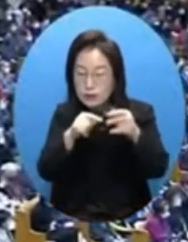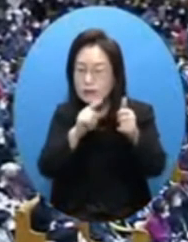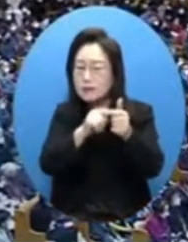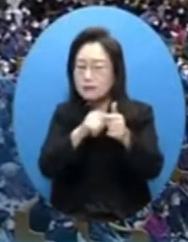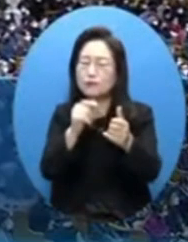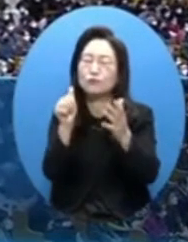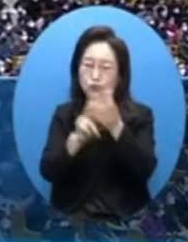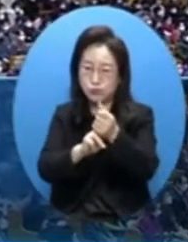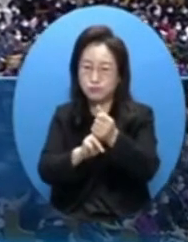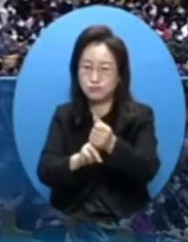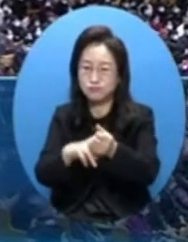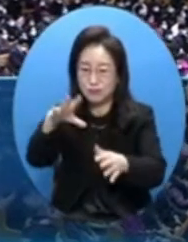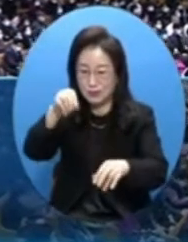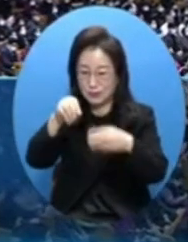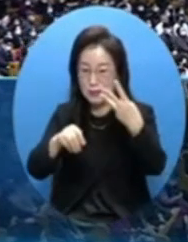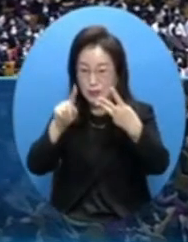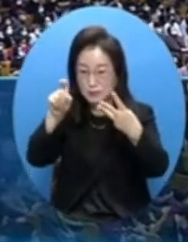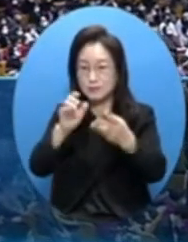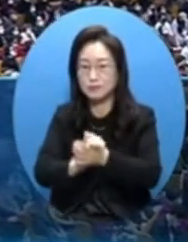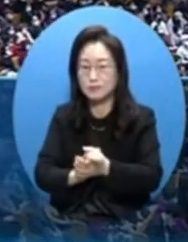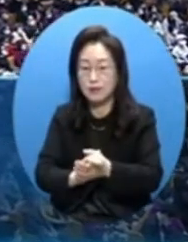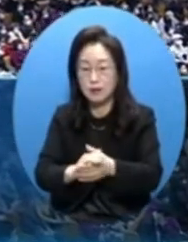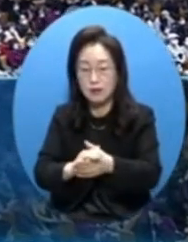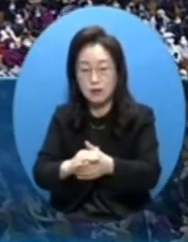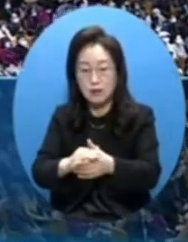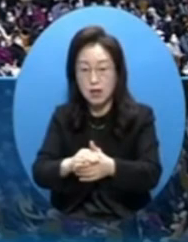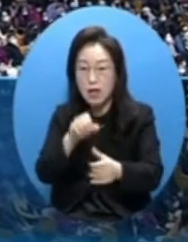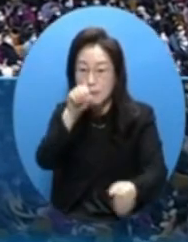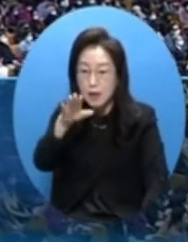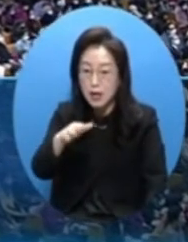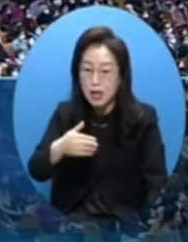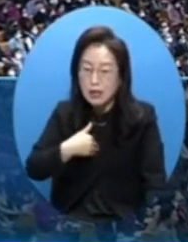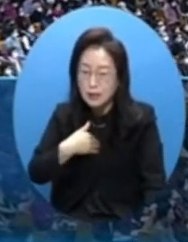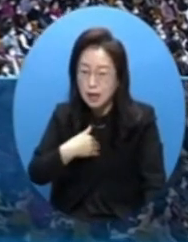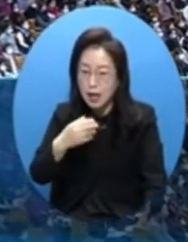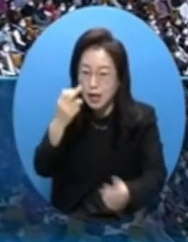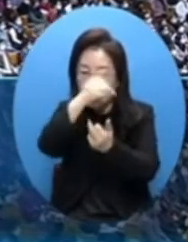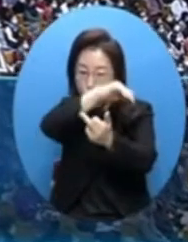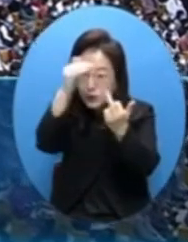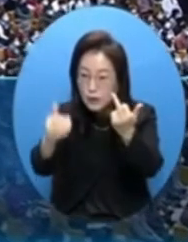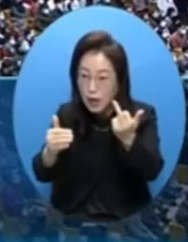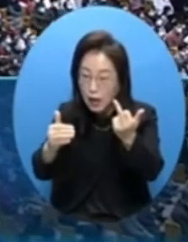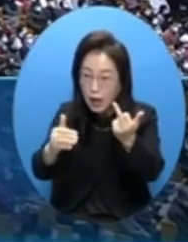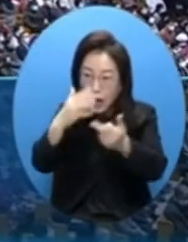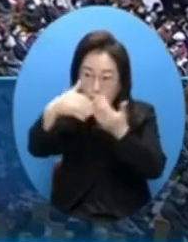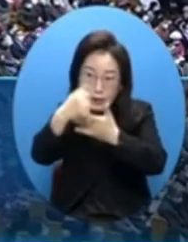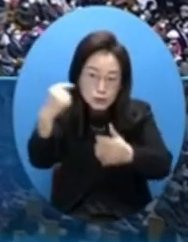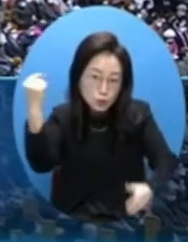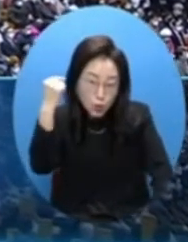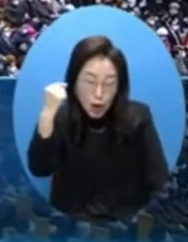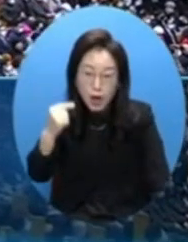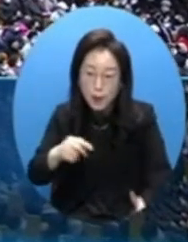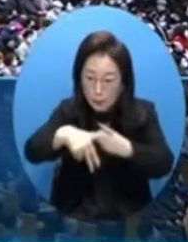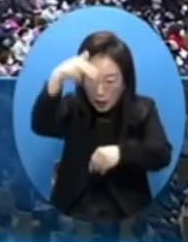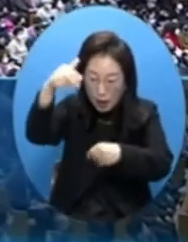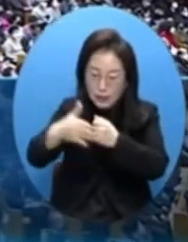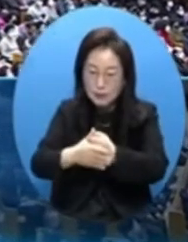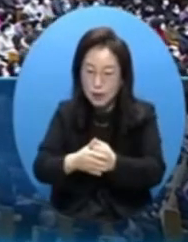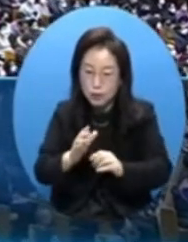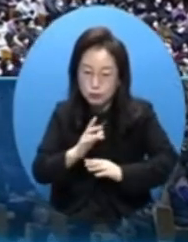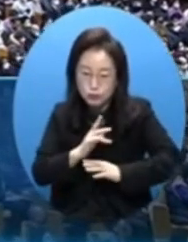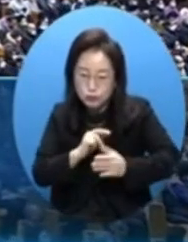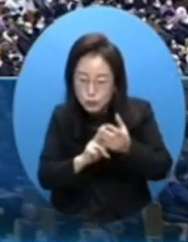3장 10절입니다. 10절에 이르되 내가 동산에서 하나님의 소리를 듣고 내가 벗었으므로 두려워하여